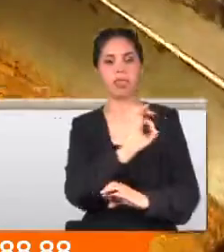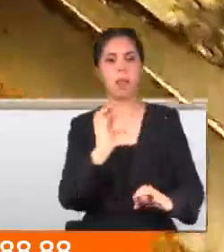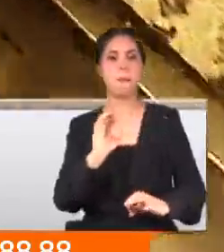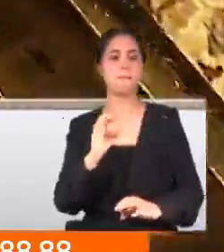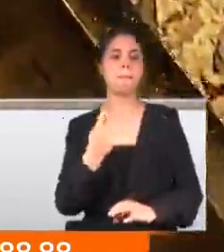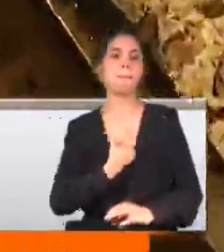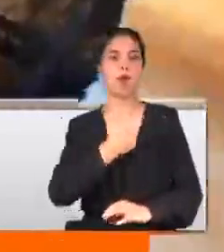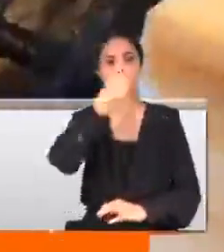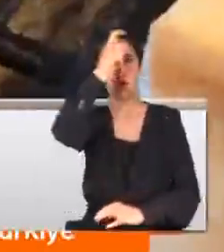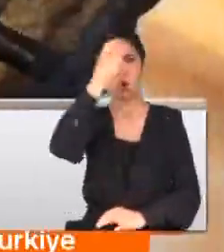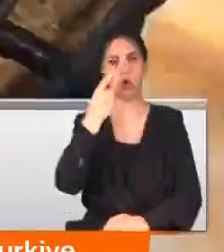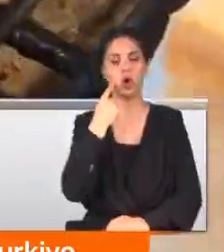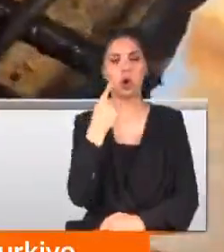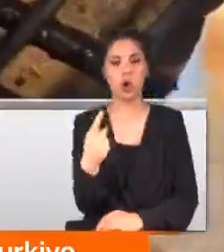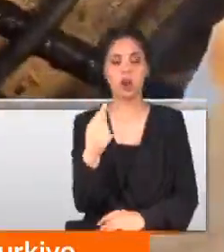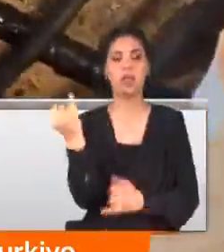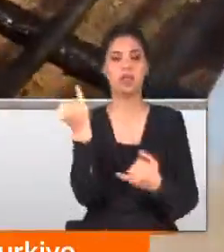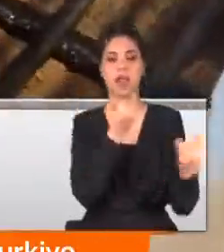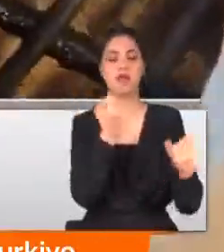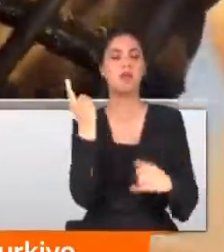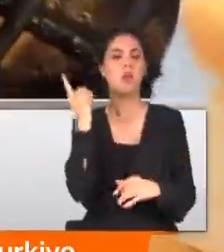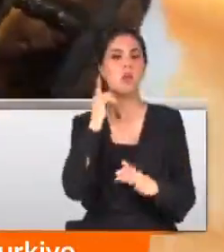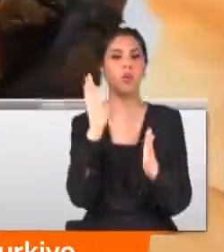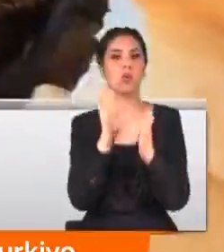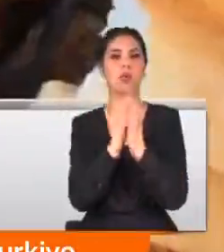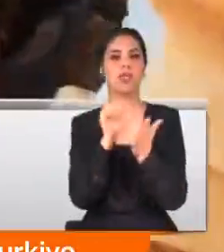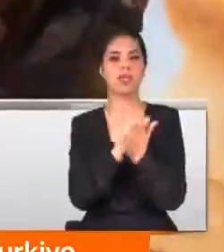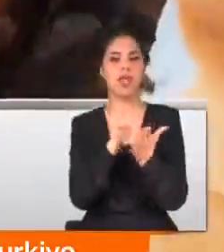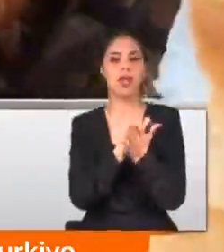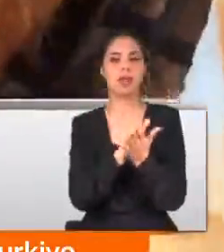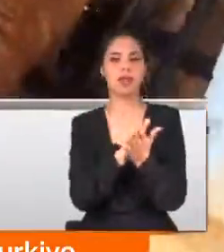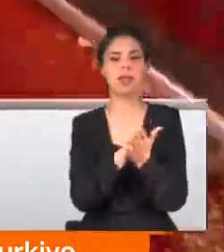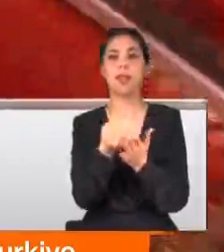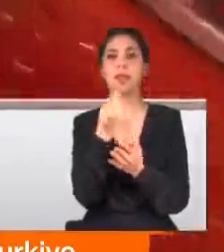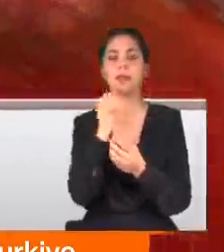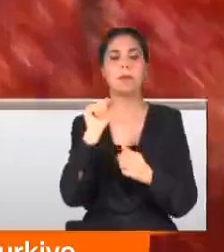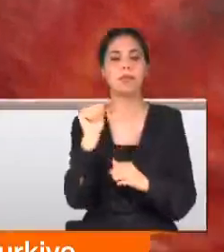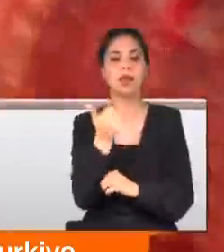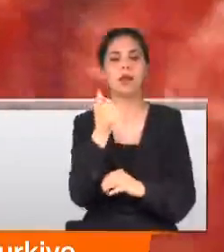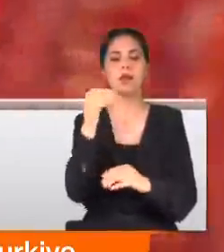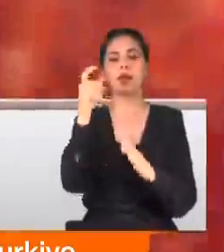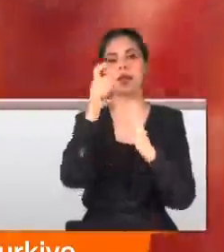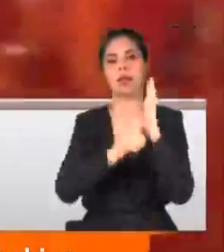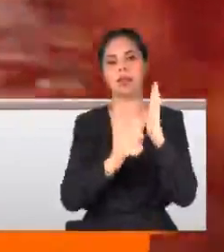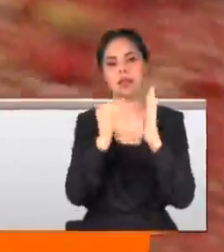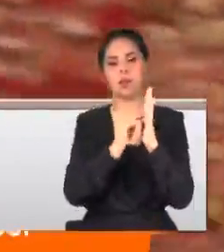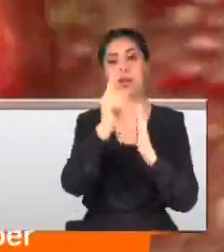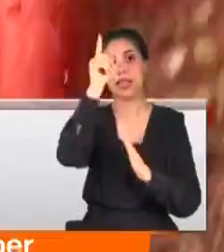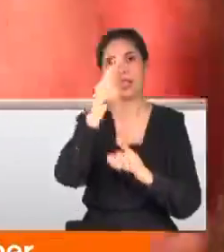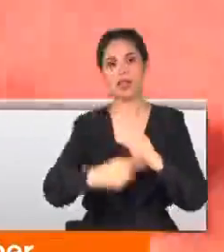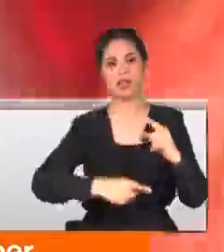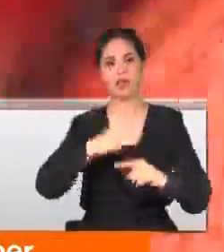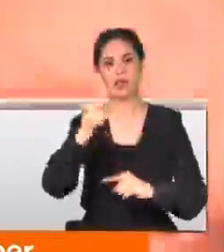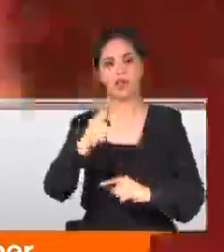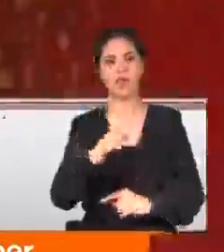bizim lezzetimiz. Tartışma ünlü bir derginin en iyi sakatat yemekleri listesini yayınlamasıyla başladı. İlk sırada